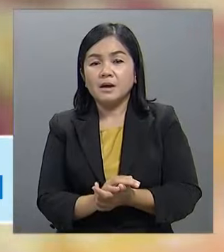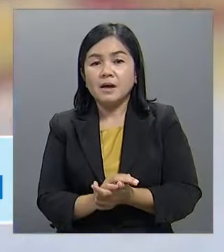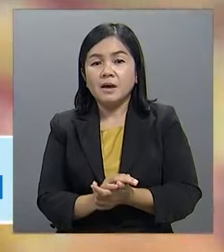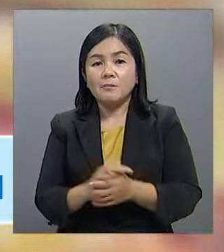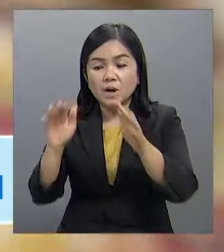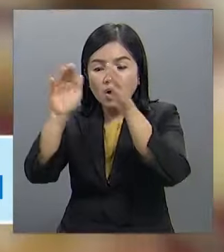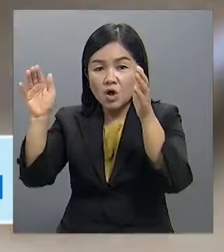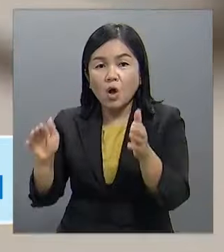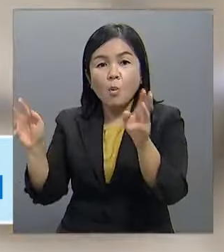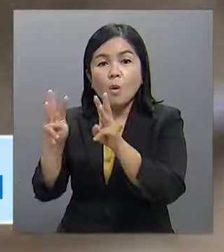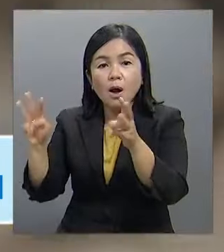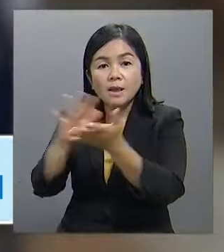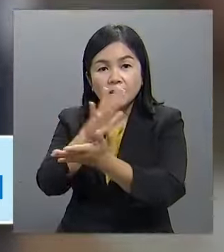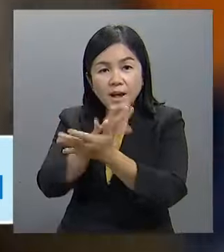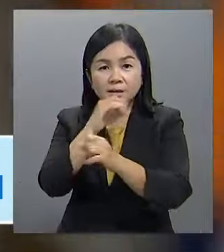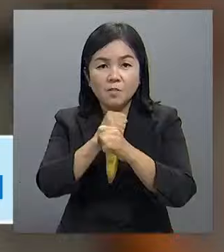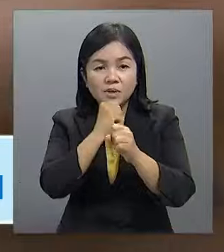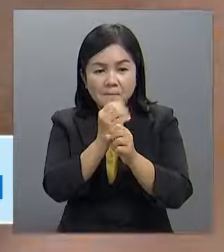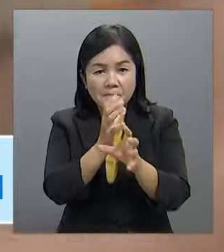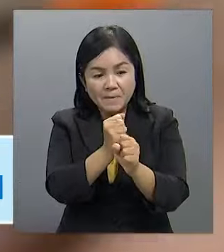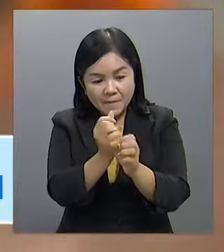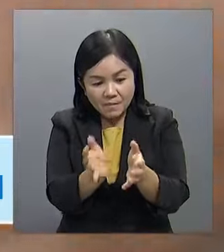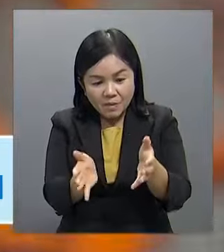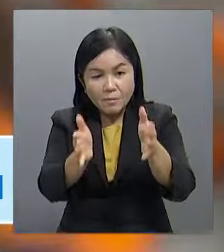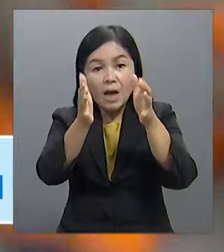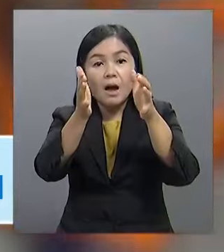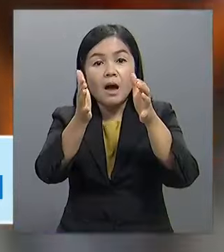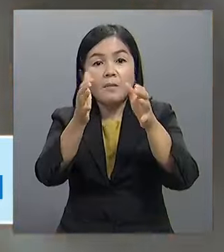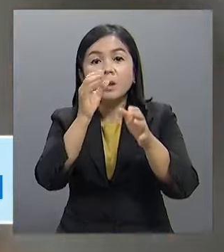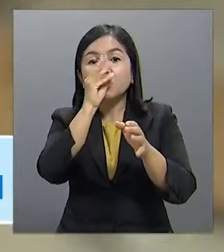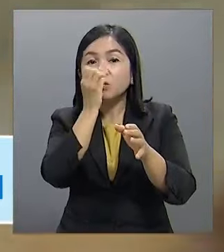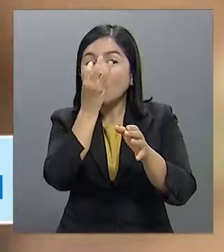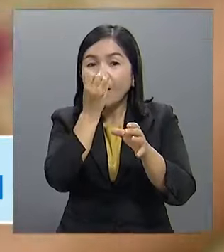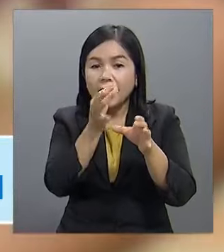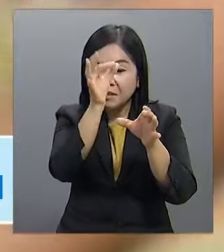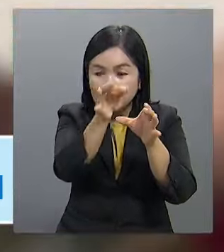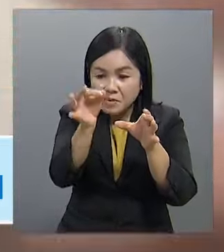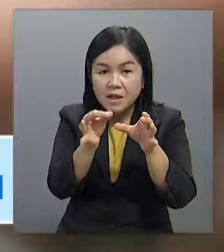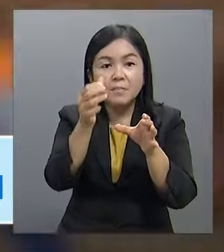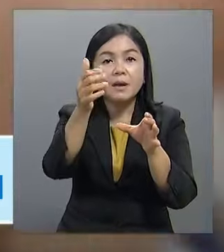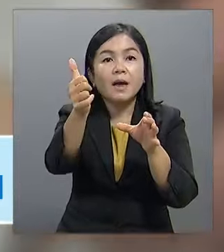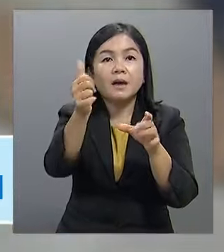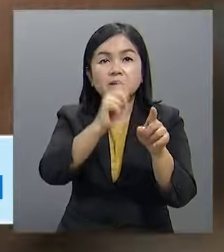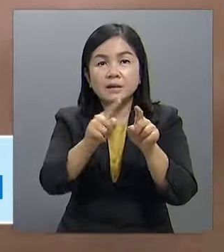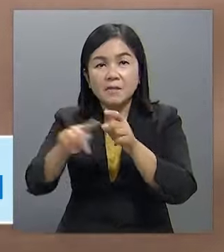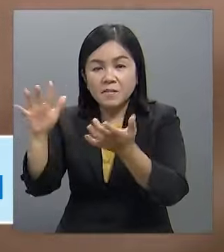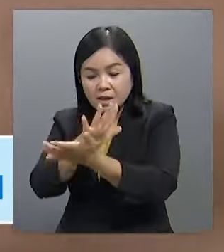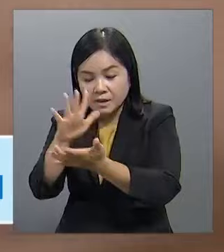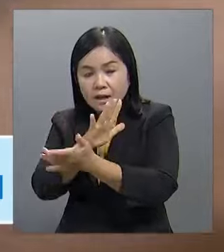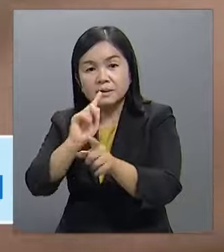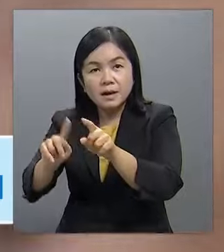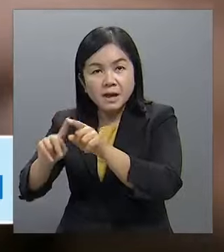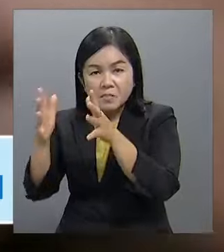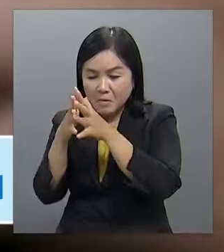จกันดอกไม้จากนั้นก็พอทำงานไปเรื่อยๆมันไอเดียมันก็ออกเนา ะ ก็ทำเป็นเปเปอร์มาเช่แล้วก็เป็นอย่างอื่นเนี่ยอย่างเห็นนะฮะหลายรูปแบบเลย